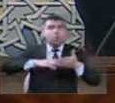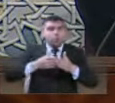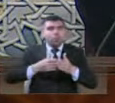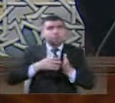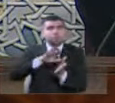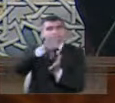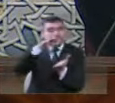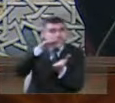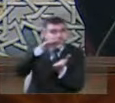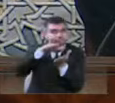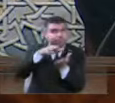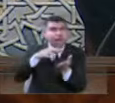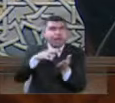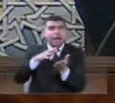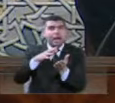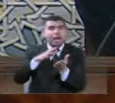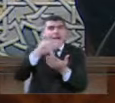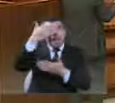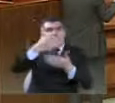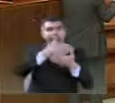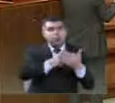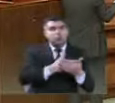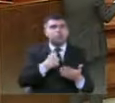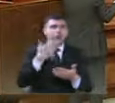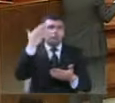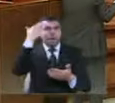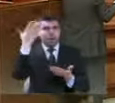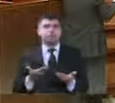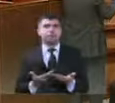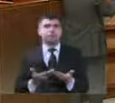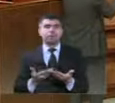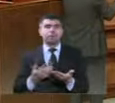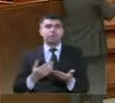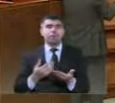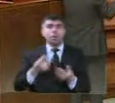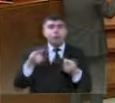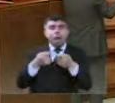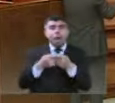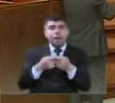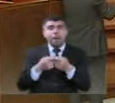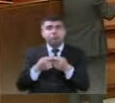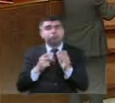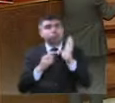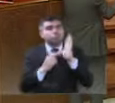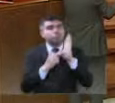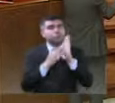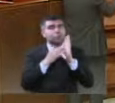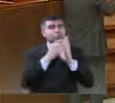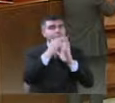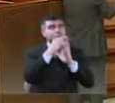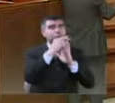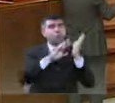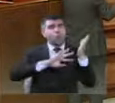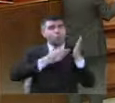الطبيه كذلك، الموارد البشريه حنا تنتناقشوها، هادشي تدريجيا، فما يمكنش نجيو وبين عشية وضحاها